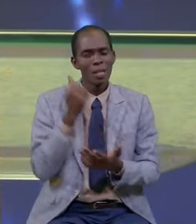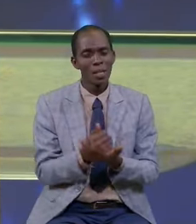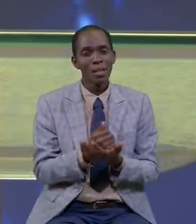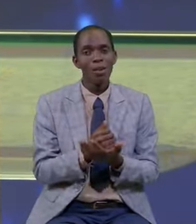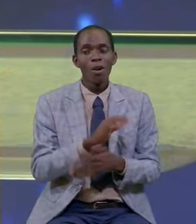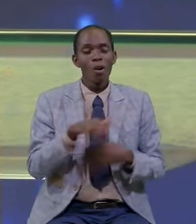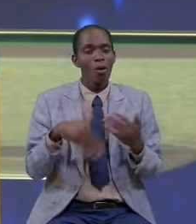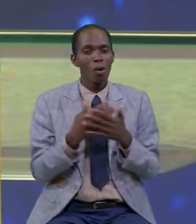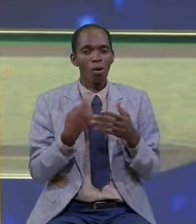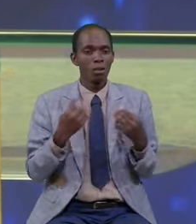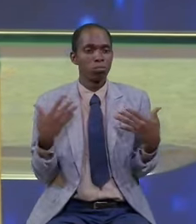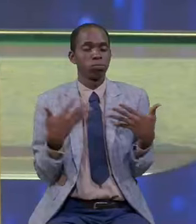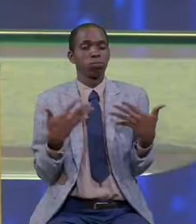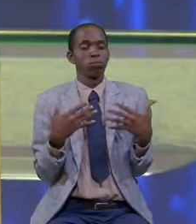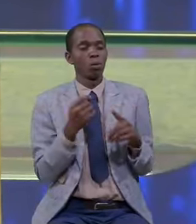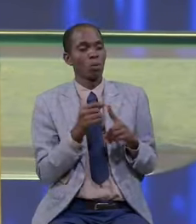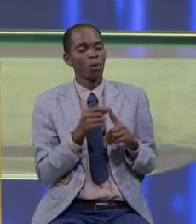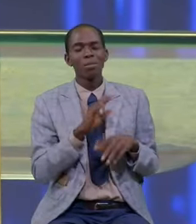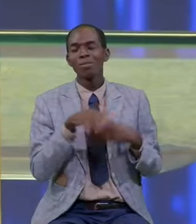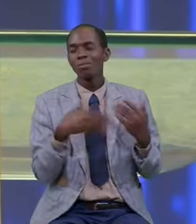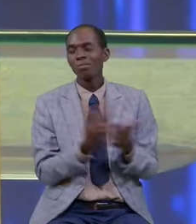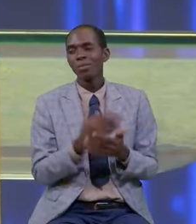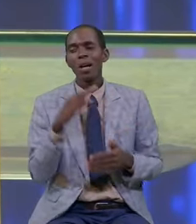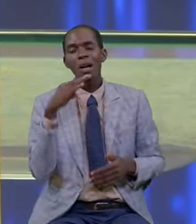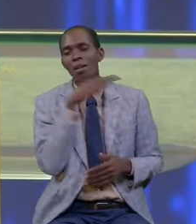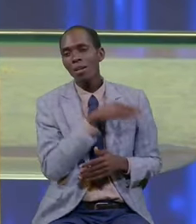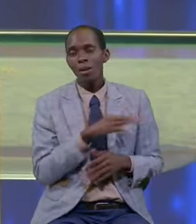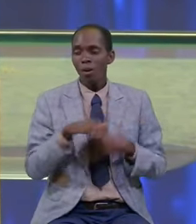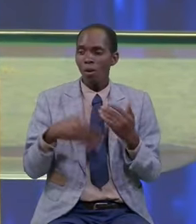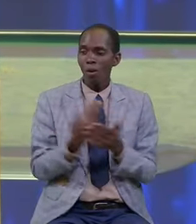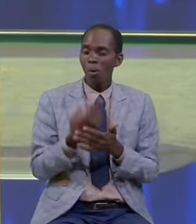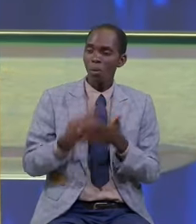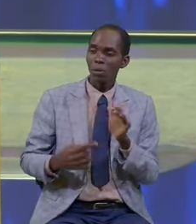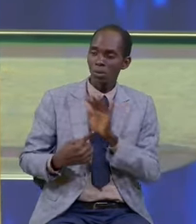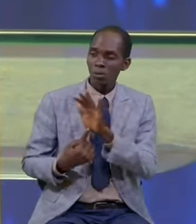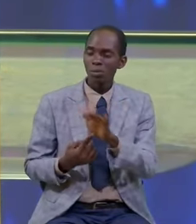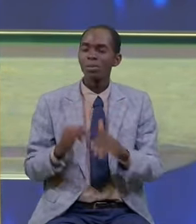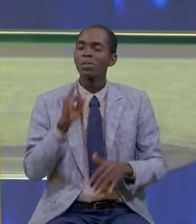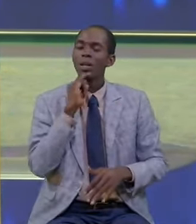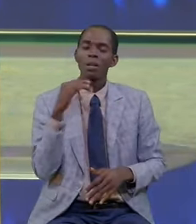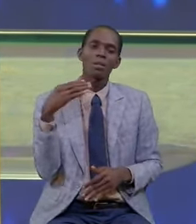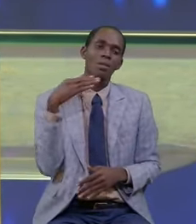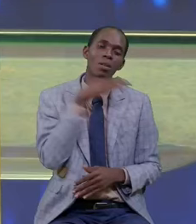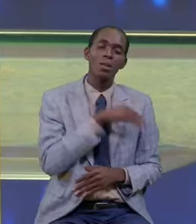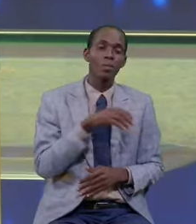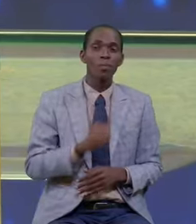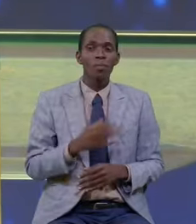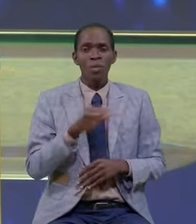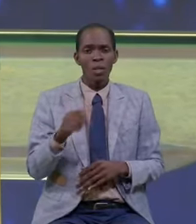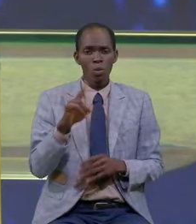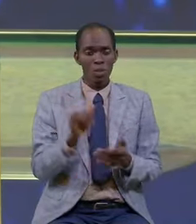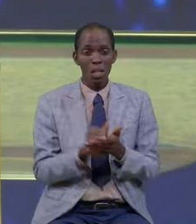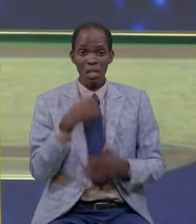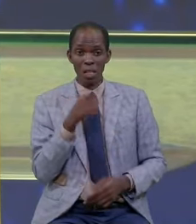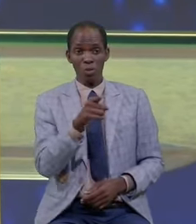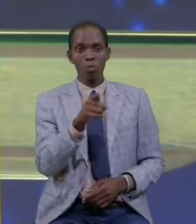Toutes leurs menaces, c'est du mensonge. Toute leur vanité, c'est du mensonge. Et quiconque te dit que je